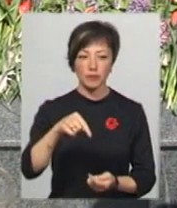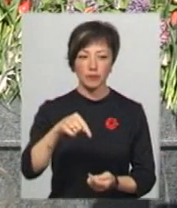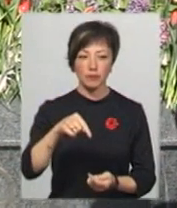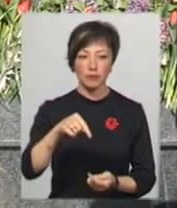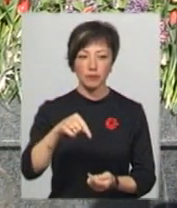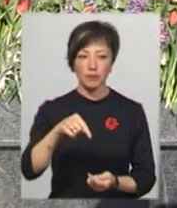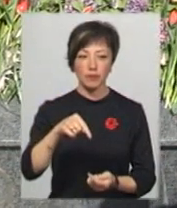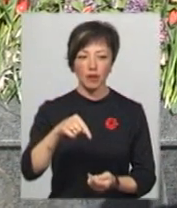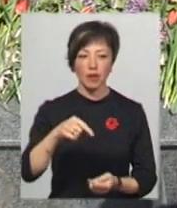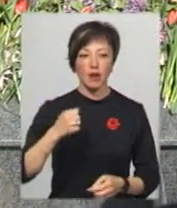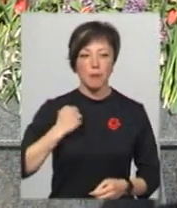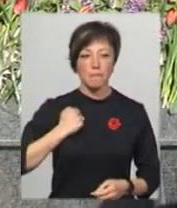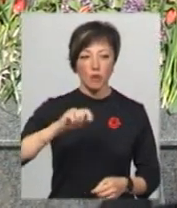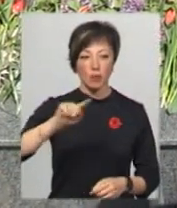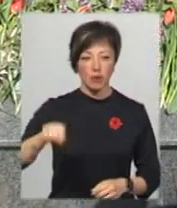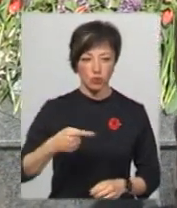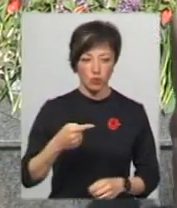до мобілізованих.